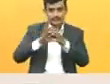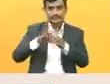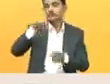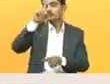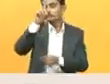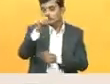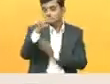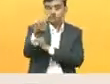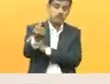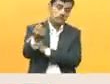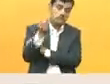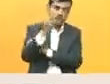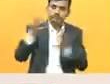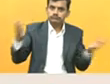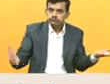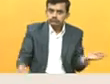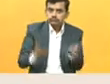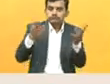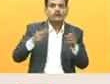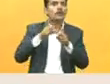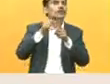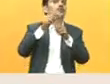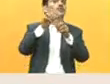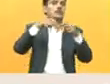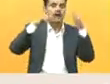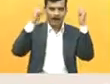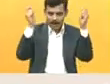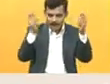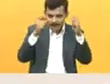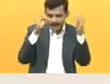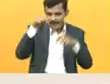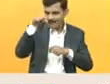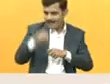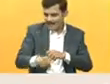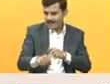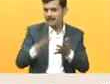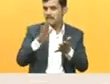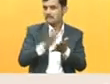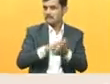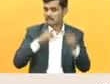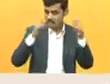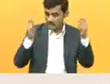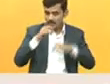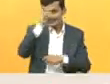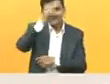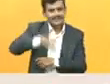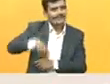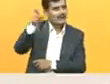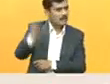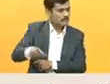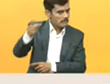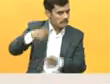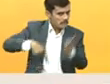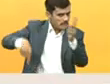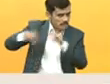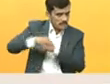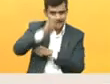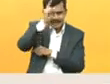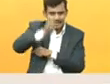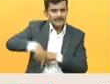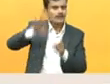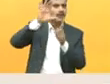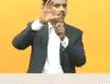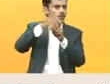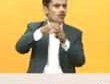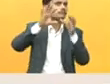को बढ़ाने वाले पर्व है। ये पर्व भारत के लोगों को भारत की परंपराओं